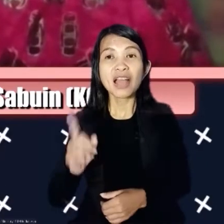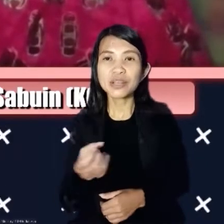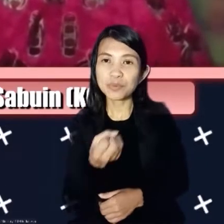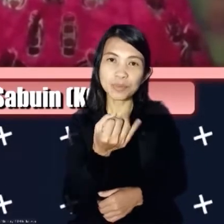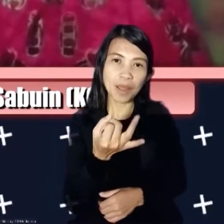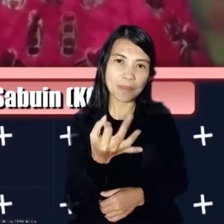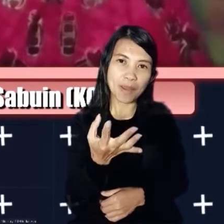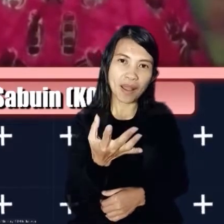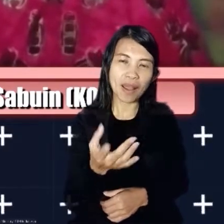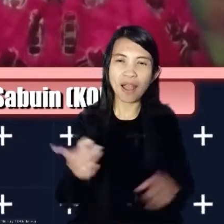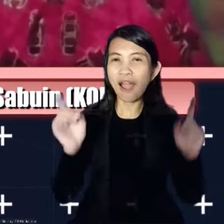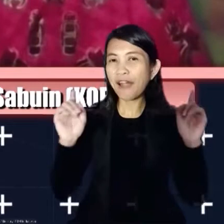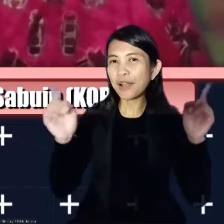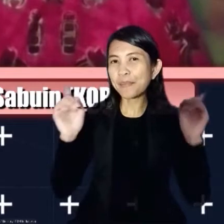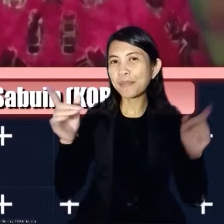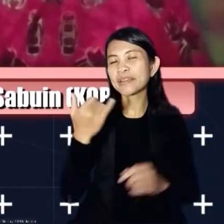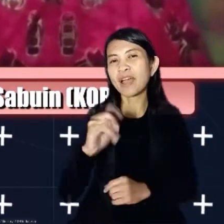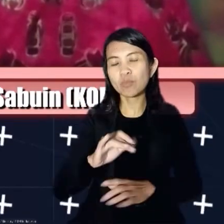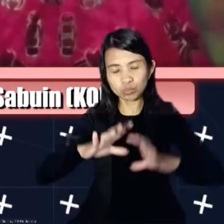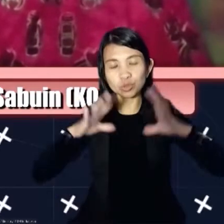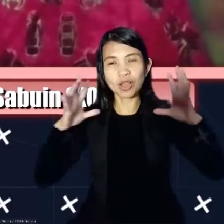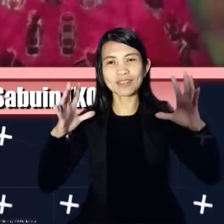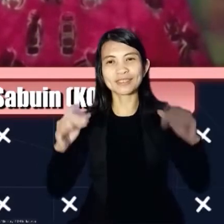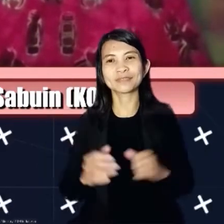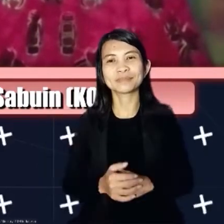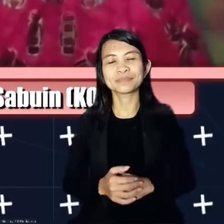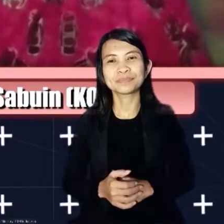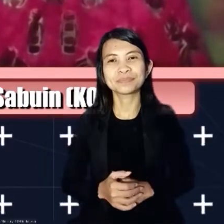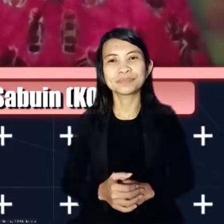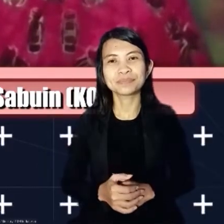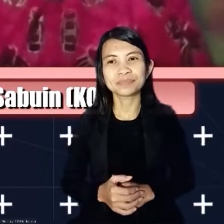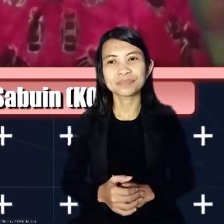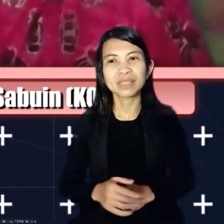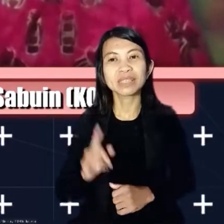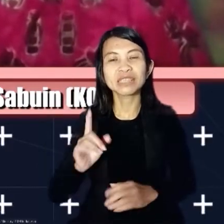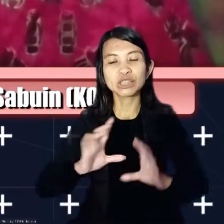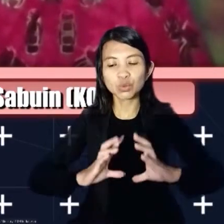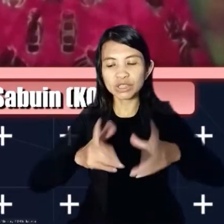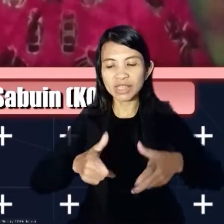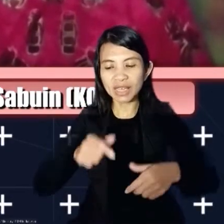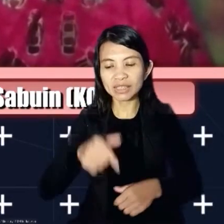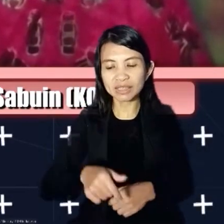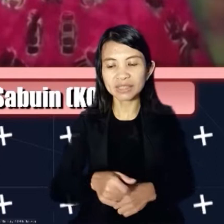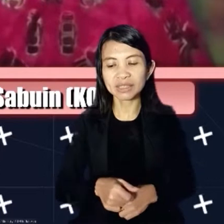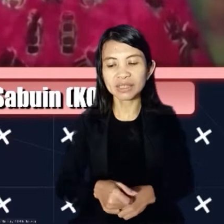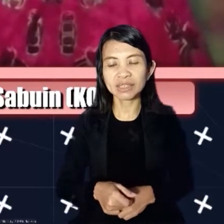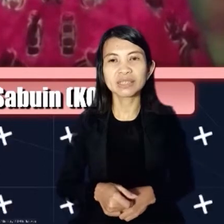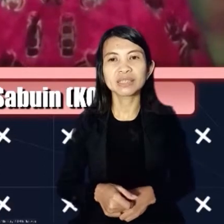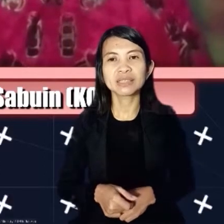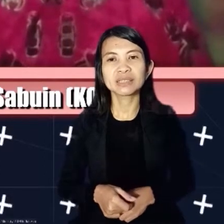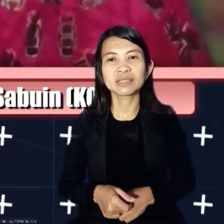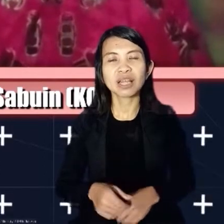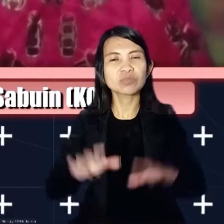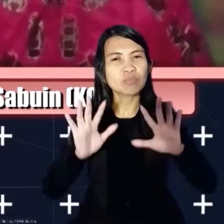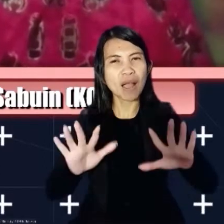yang besar di atas dunia ini sekarang ini dan banyak dari ajaran-ajaran